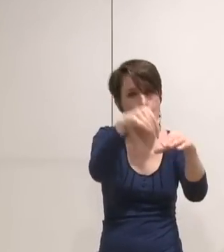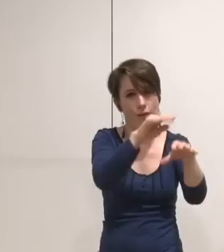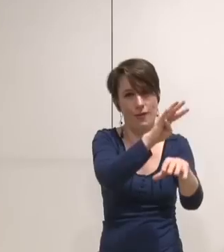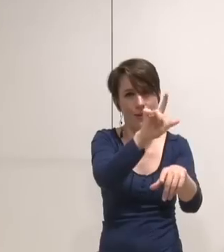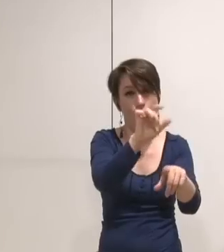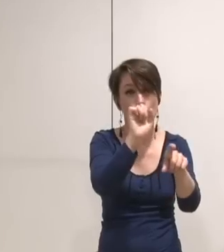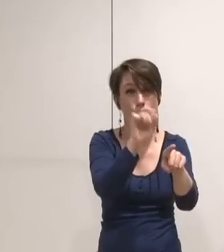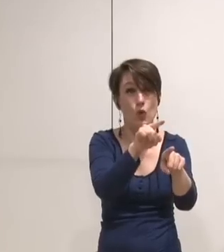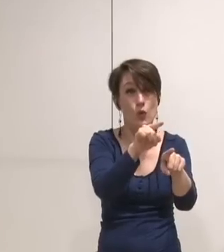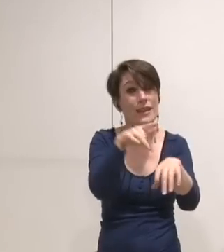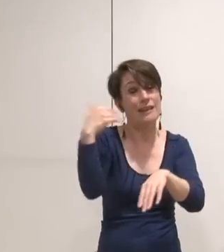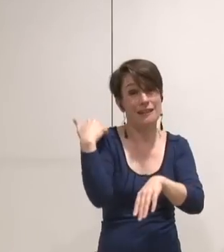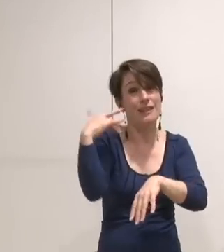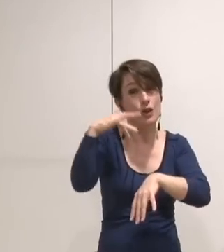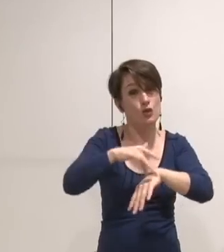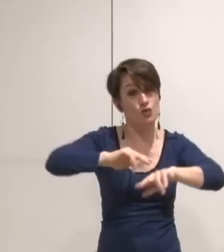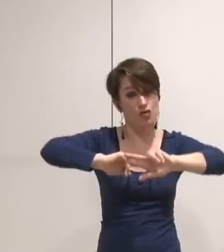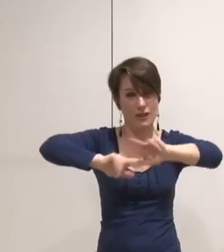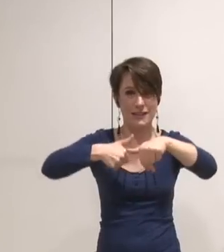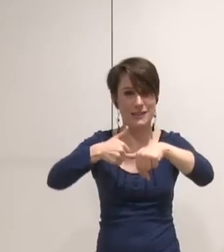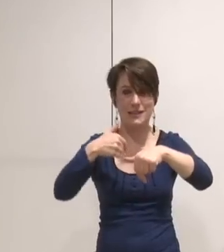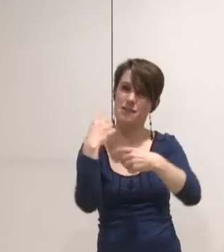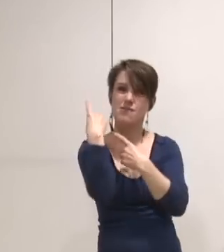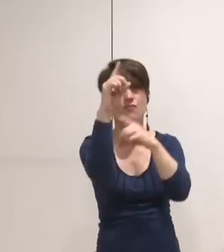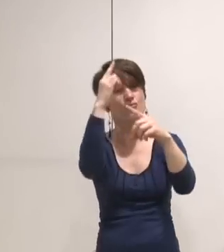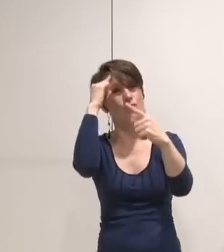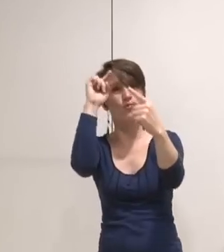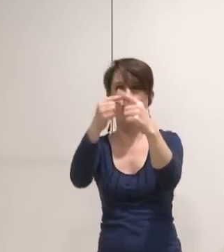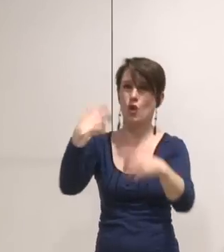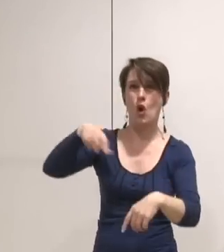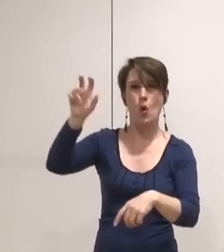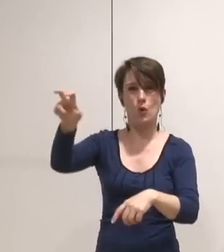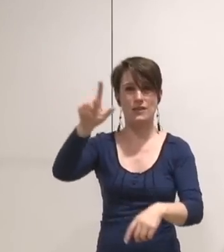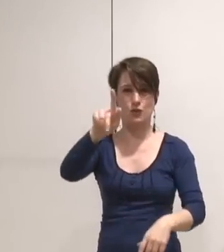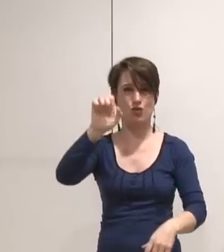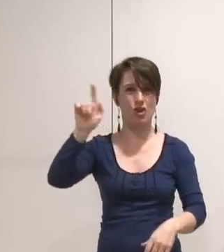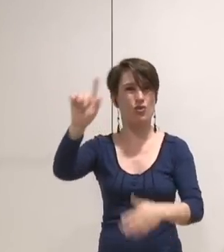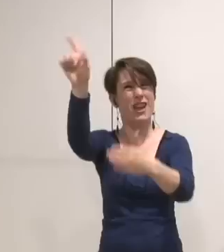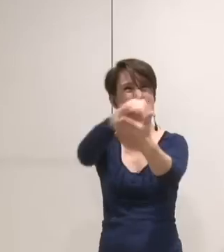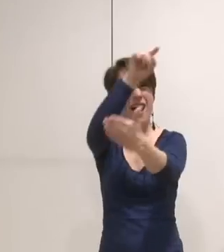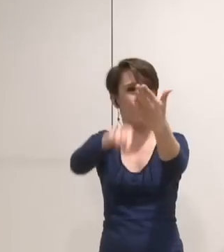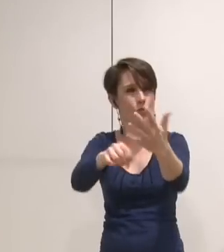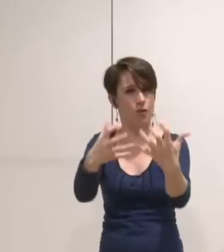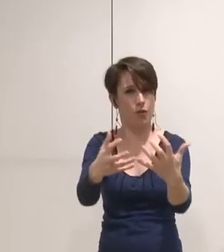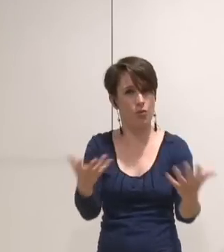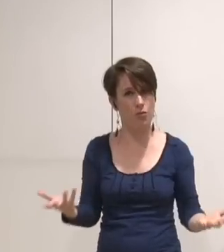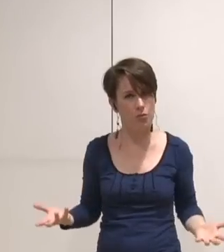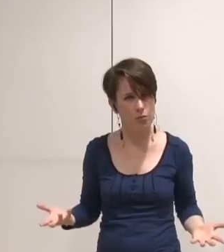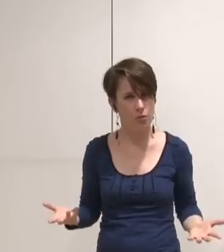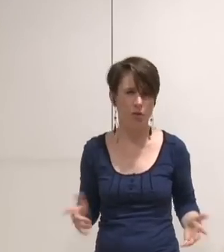était signataire du recours pour annuler la concession il y a là de votre part évidemment